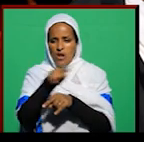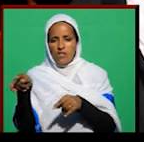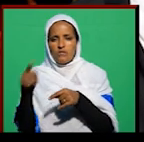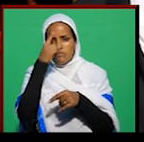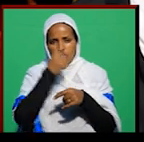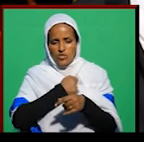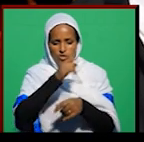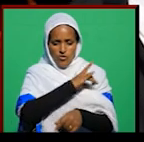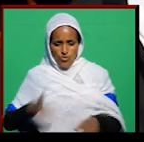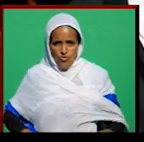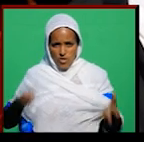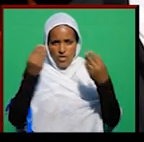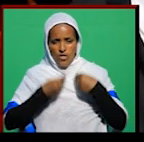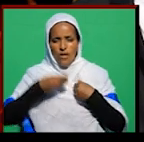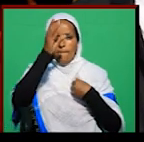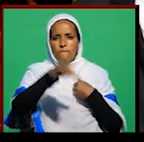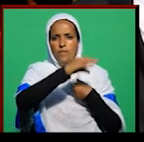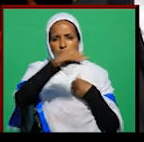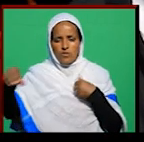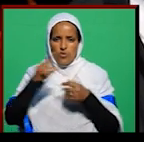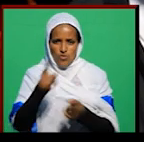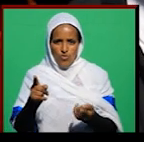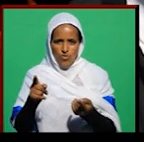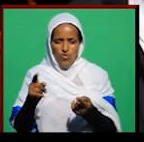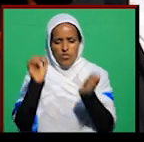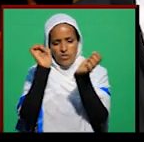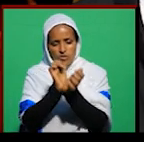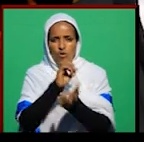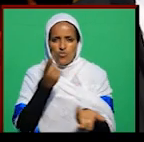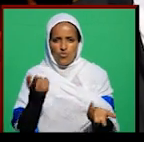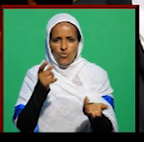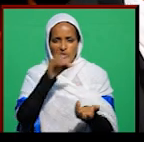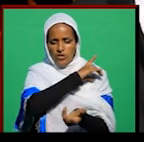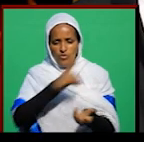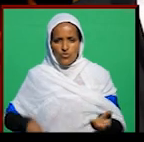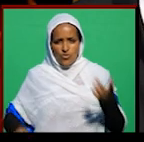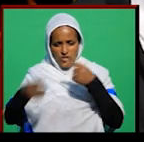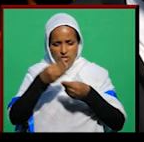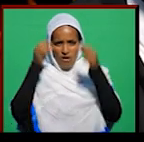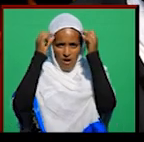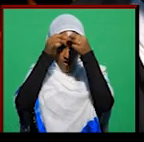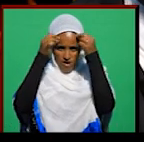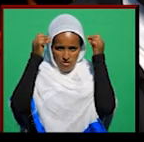ይሰጣችሁ ዘንድ ለእናንተ ታመም። ክርስቶስ የሰጠን ምልክት መስቀሉ ነው። ክርስቶስ የሰጠን ምልክት እስራቱ ነው። ክርስቶስ የሰጠን